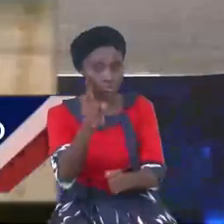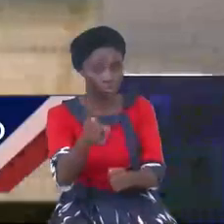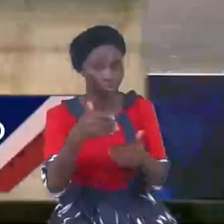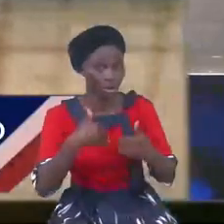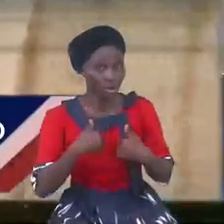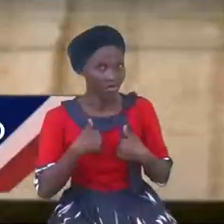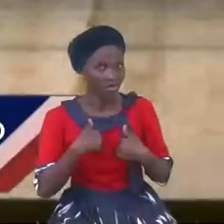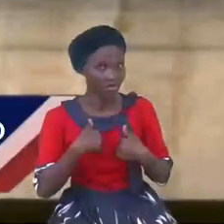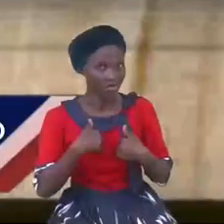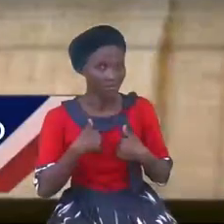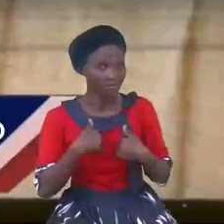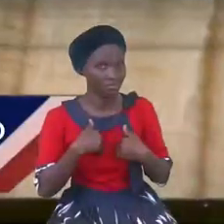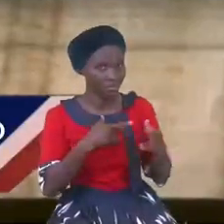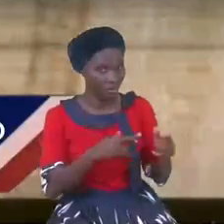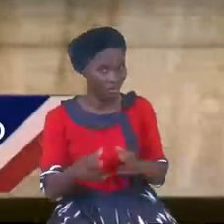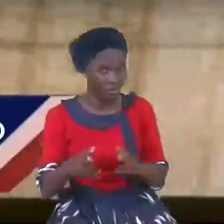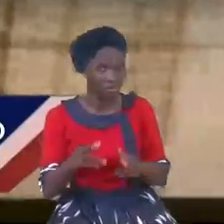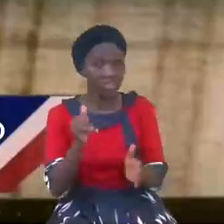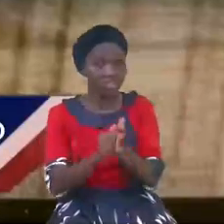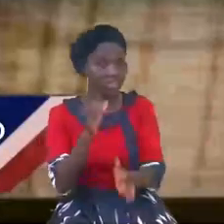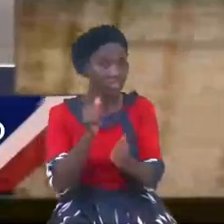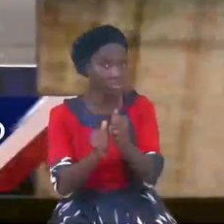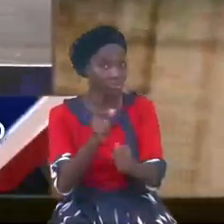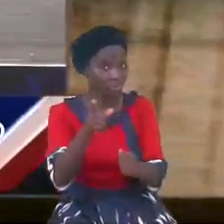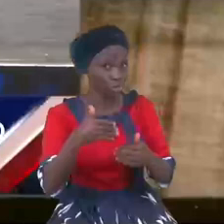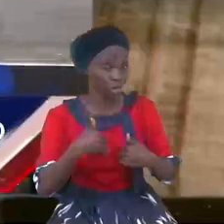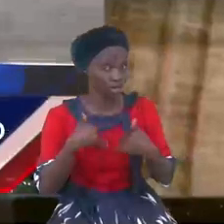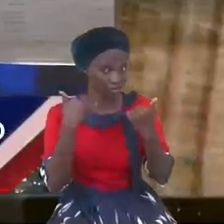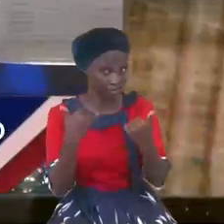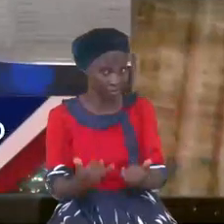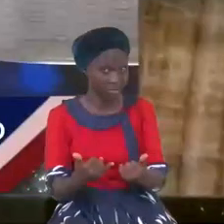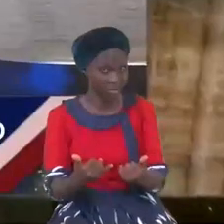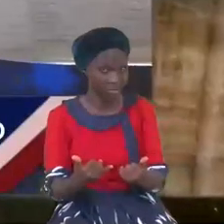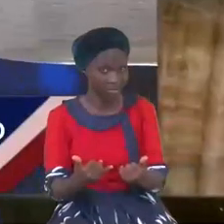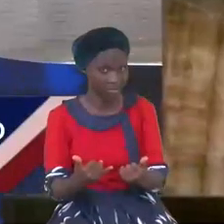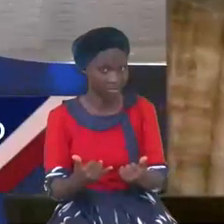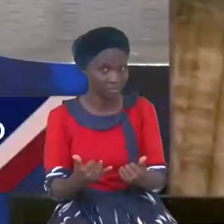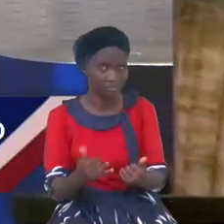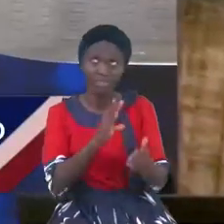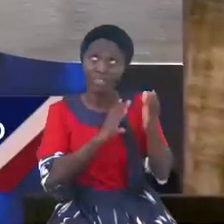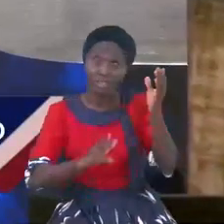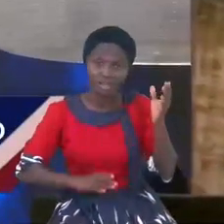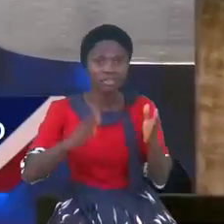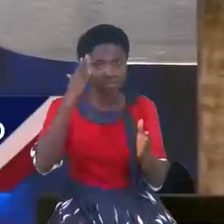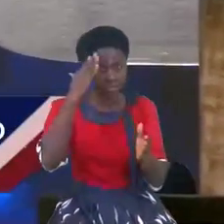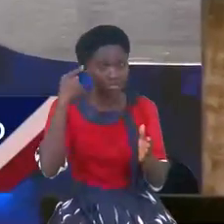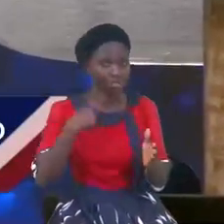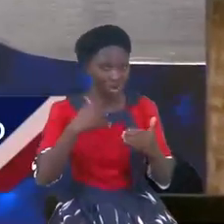Seulement ce que vous avez, Christ sait que nous avons quelque